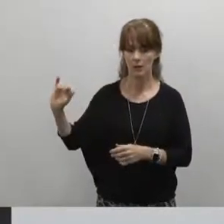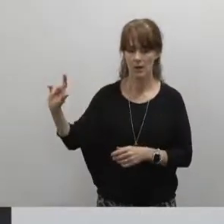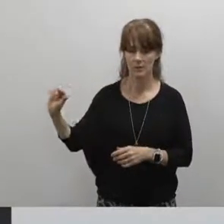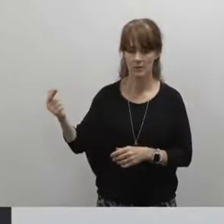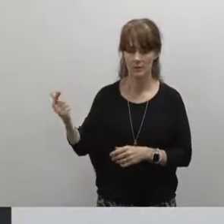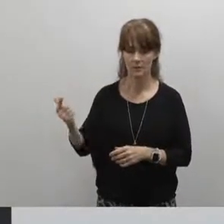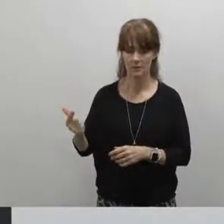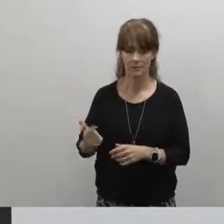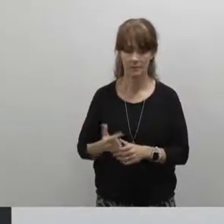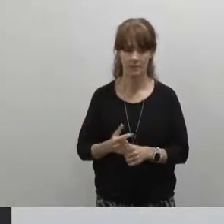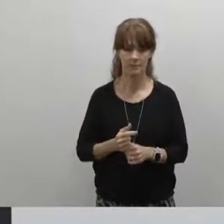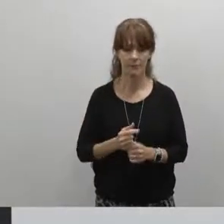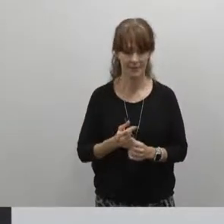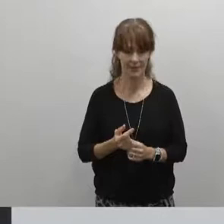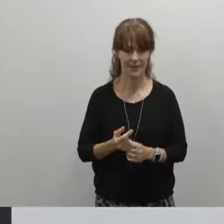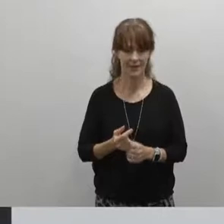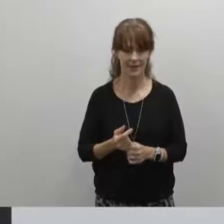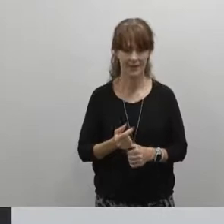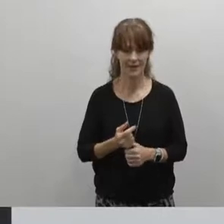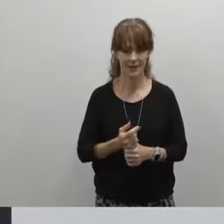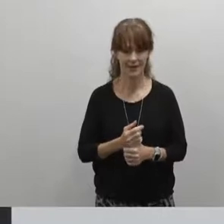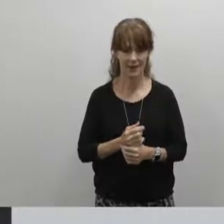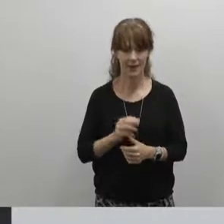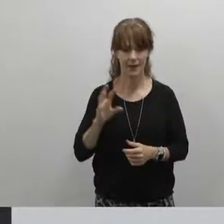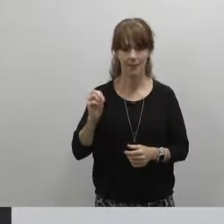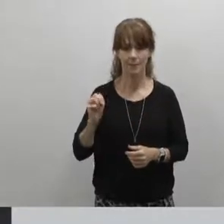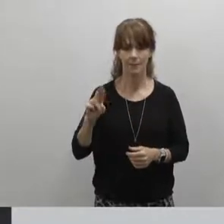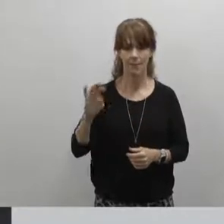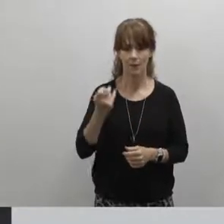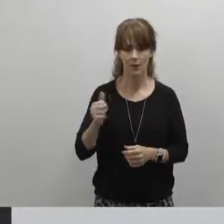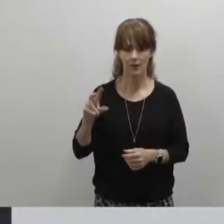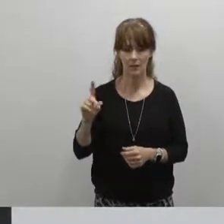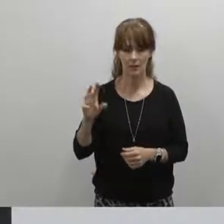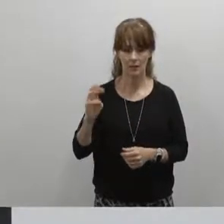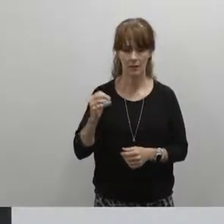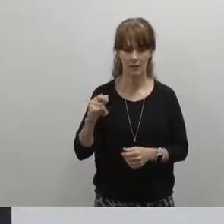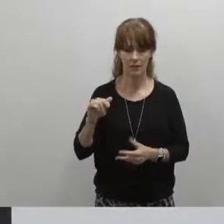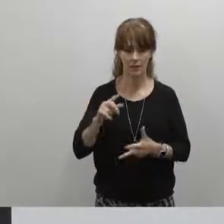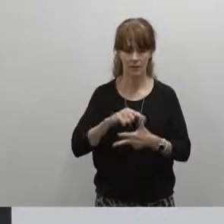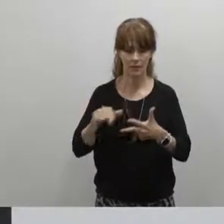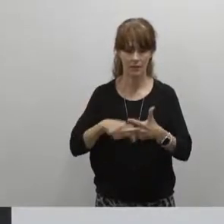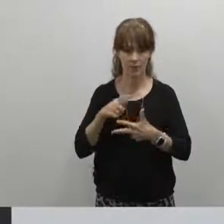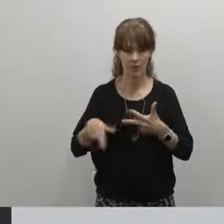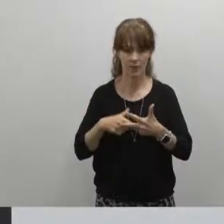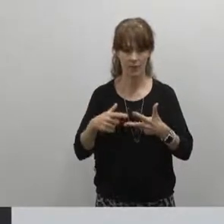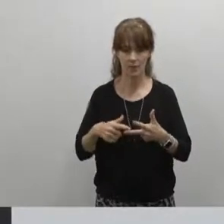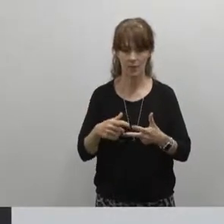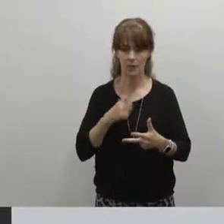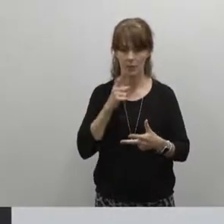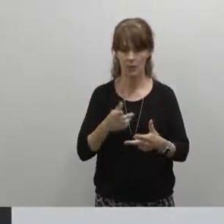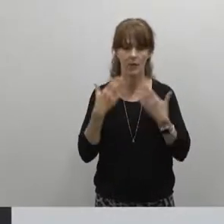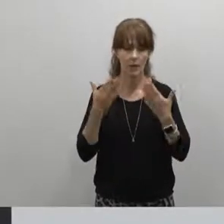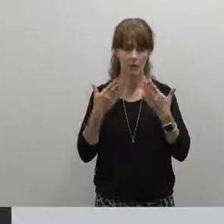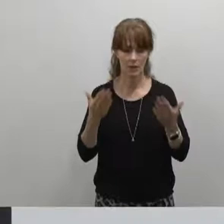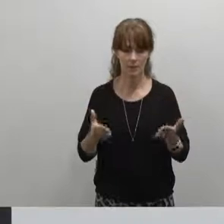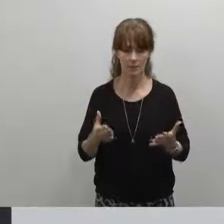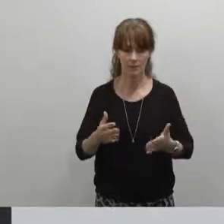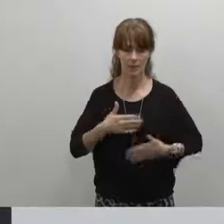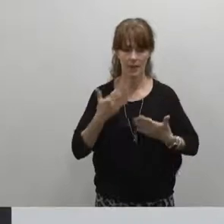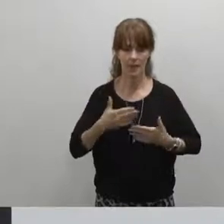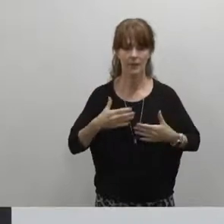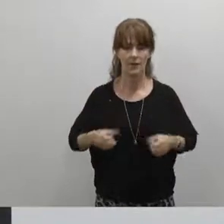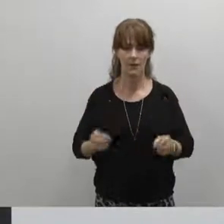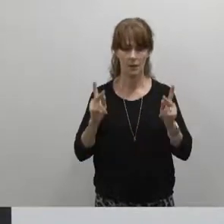ញុំបានធ្វើកិច្ចការជាមួយលោក Rising លោក Miranda ហើយនិង Miss Mogi គឺថាខ្ញុំ